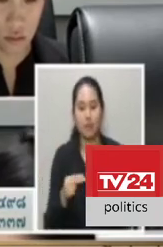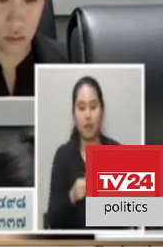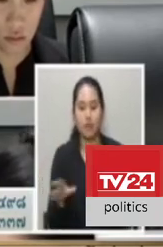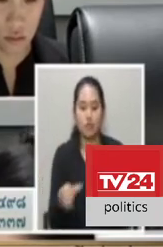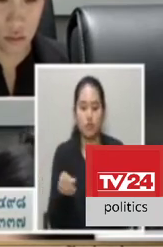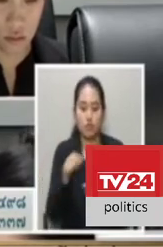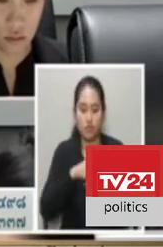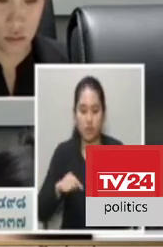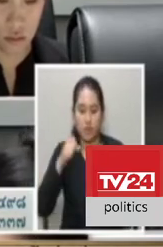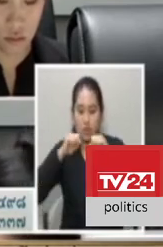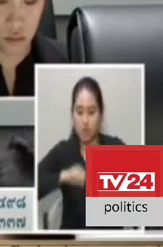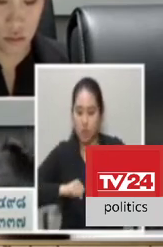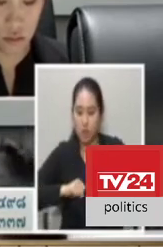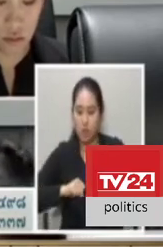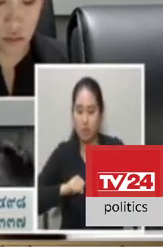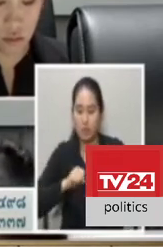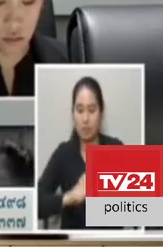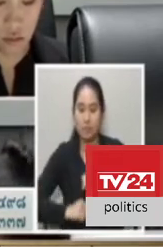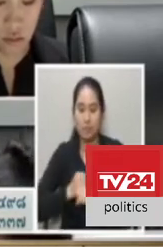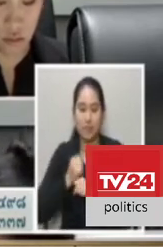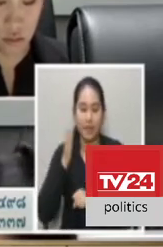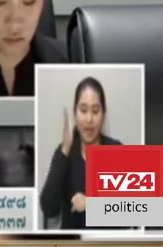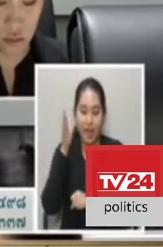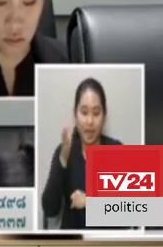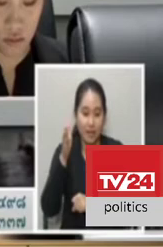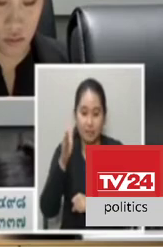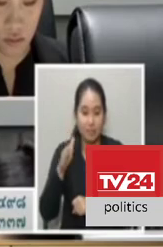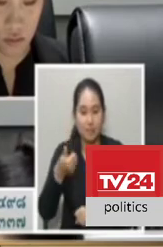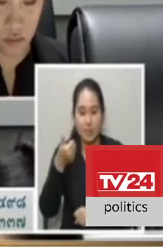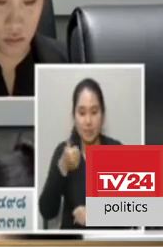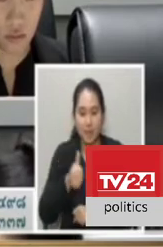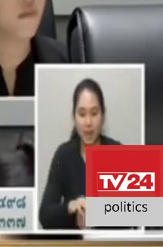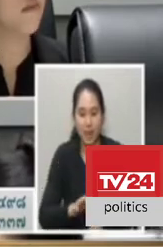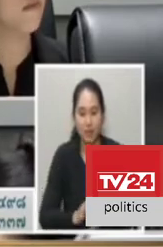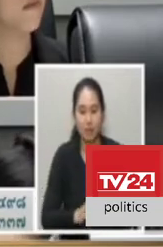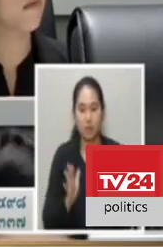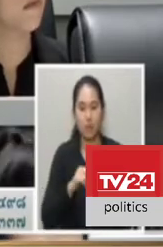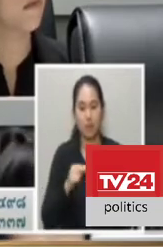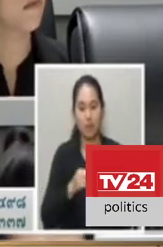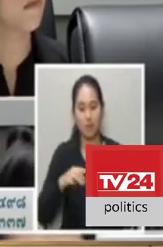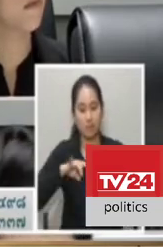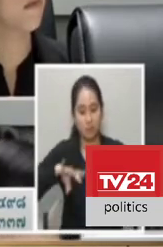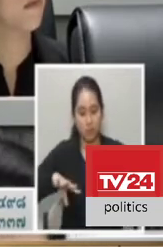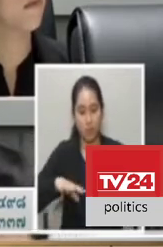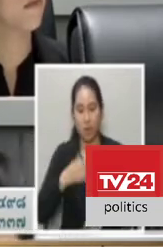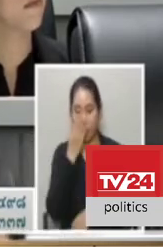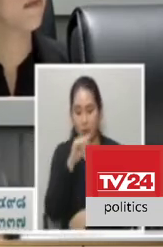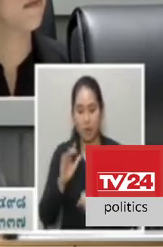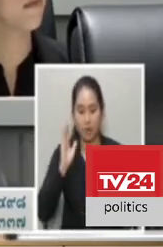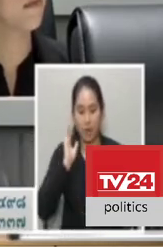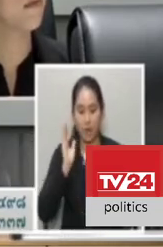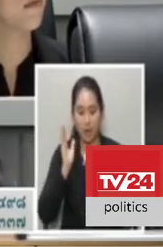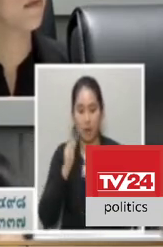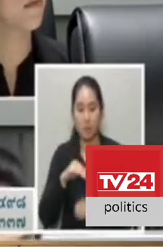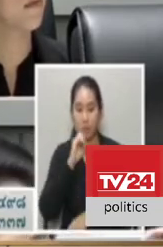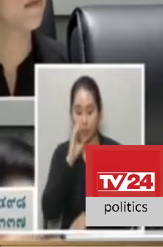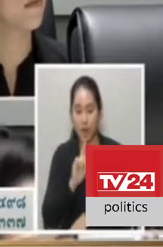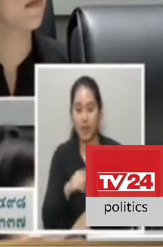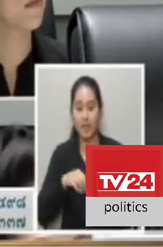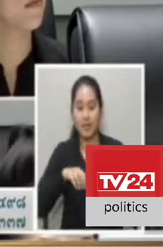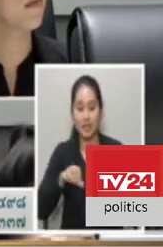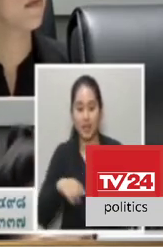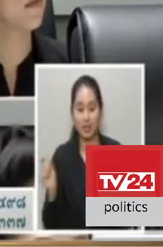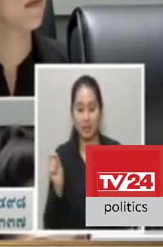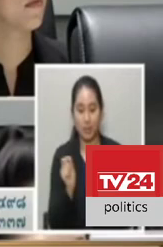ตกลงได้ภายในปีหน้าซึ่งจะย้อนแย้งกับสิ่งที่ท่านได้ระบุไว้ในแถลงการร่วมว่าจะให้มีการลงน